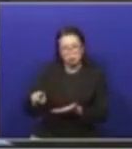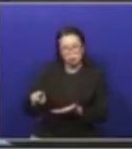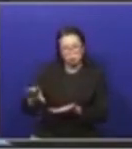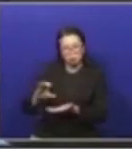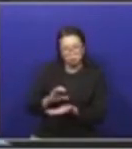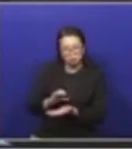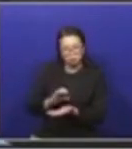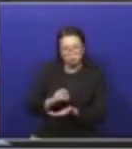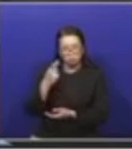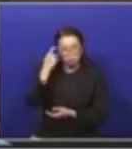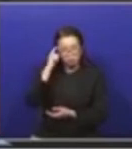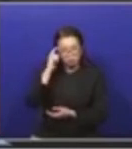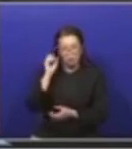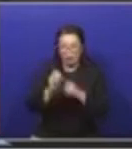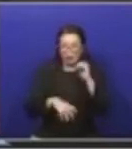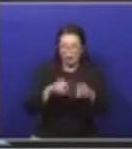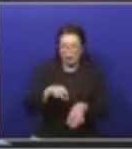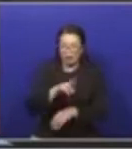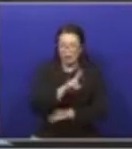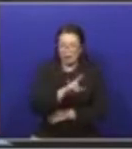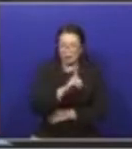มีหลายคนไม่รู้ว่า r d f